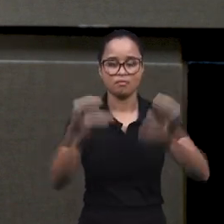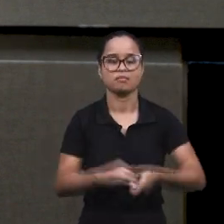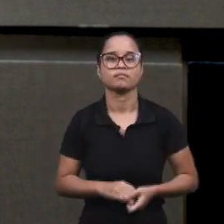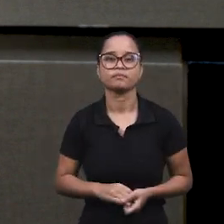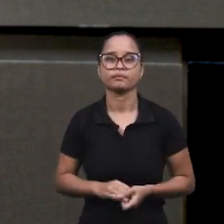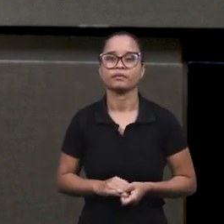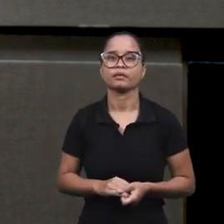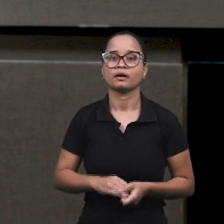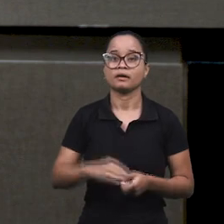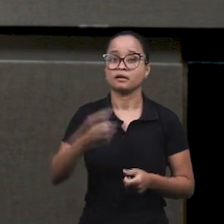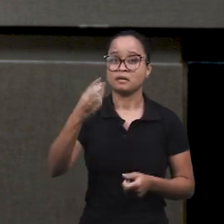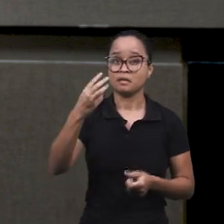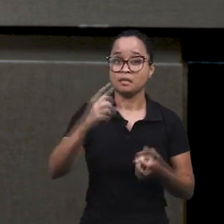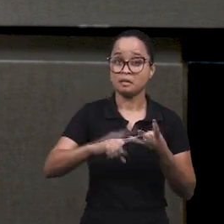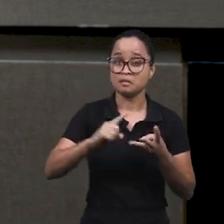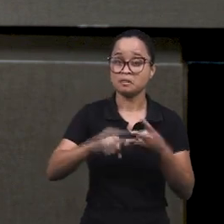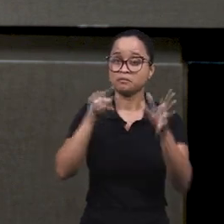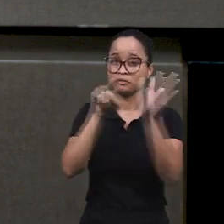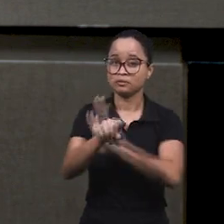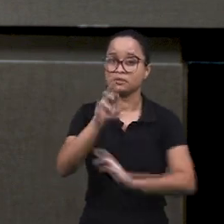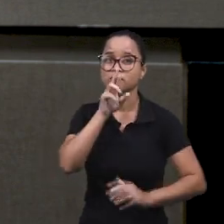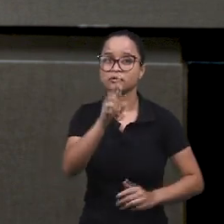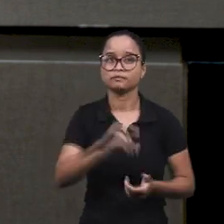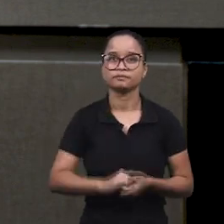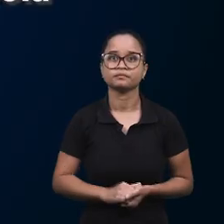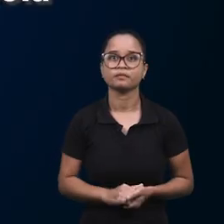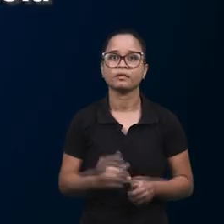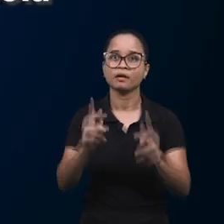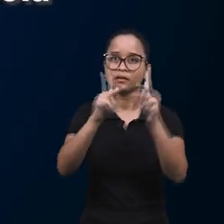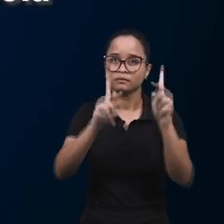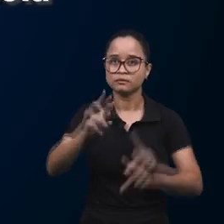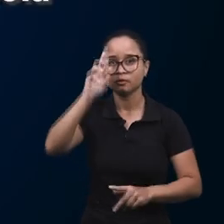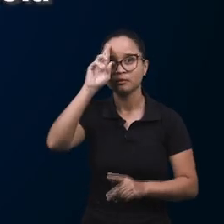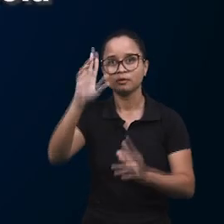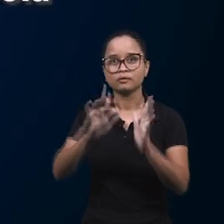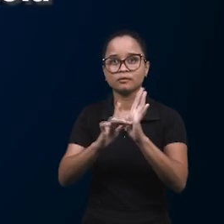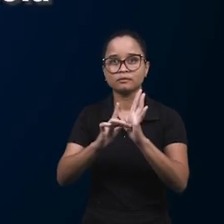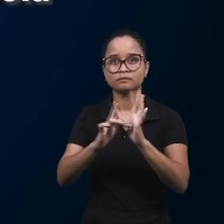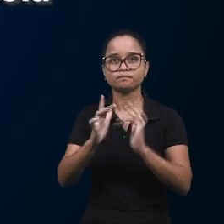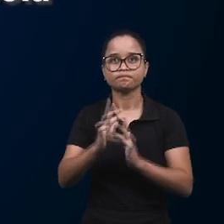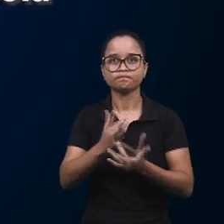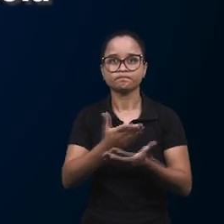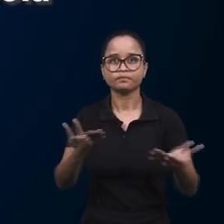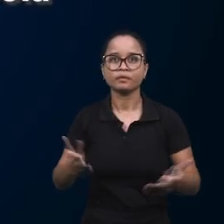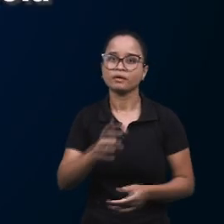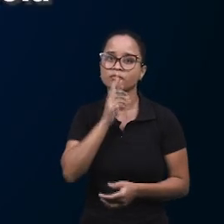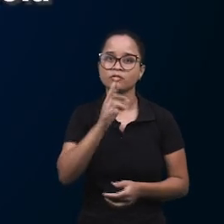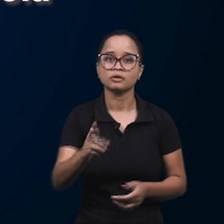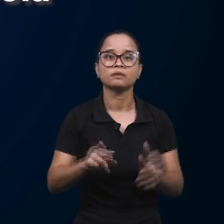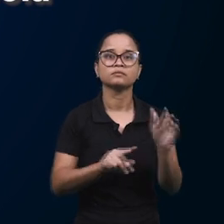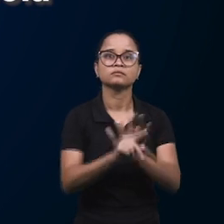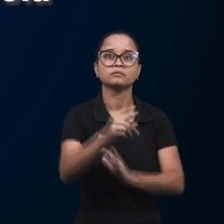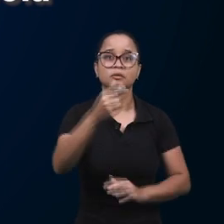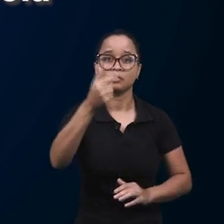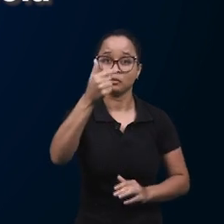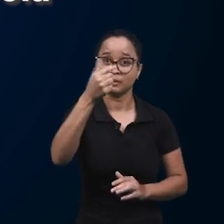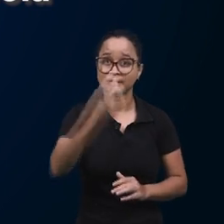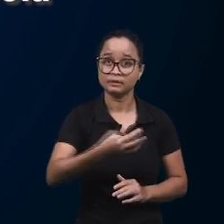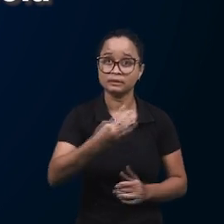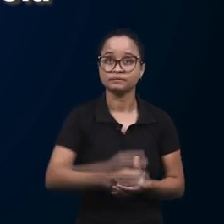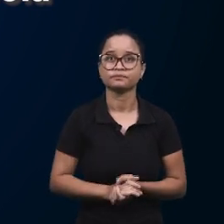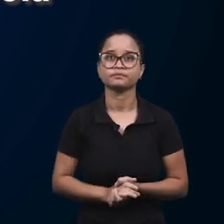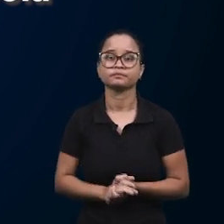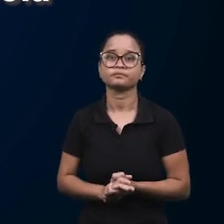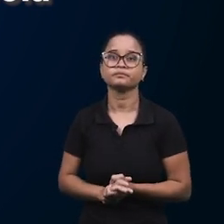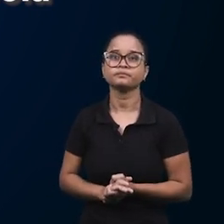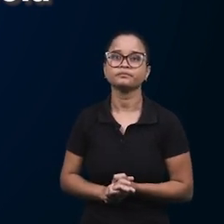dessa terceira pergunta da Escola Bíblica Dominical. De vreed van de Heer Jezus. Ik ga vraag 3 beantwoorden.